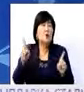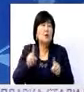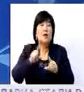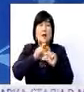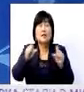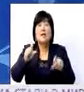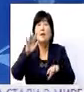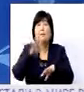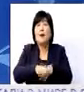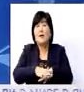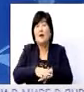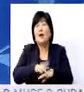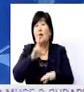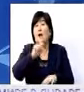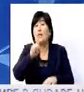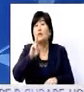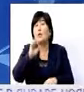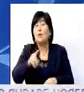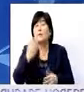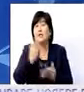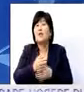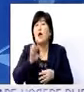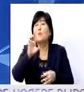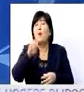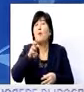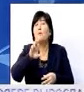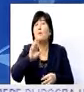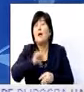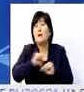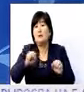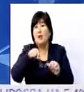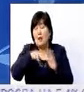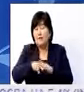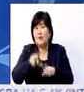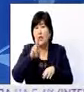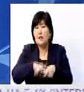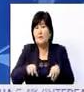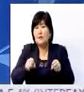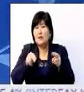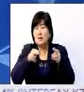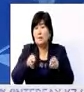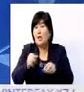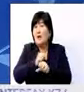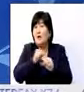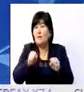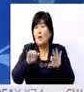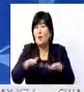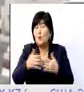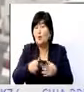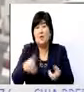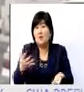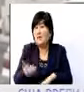в здании филиала банка «Каском» заложена бомба. Прибывшие на место спецслужбы никаких взрывных устройств не